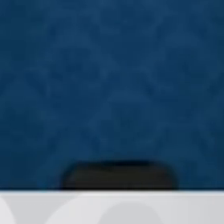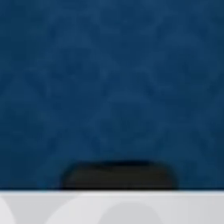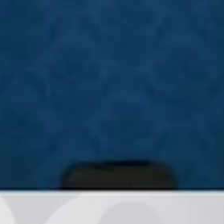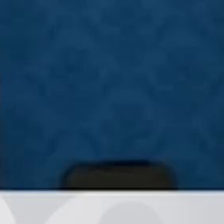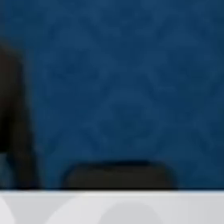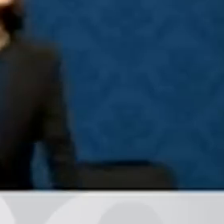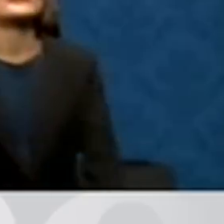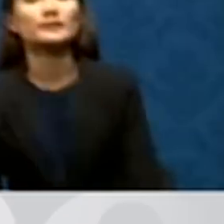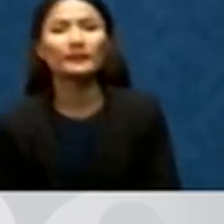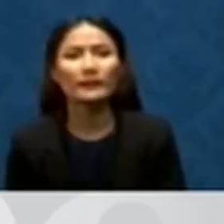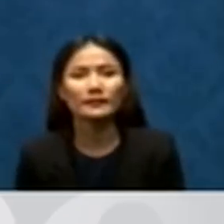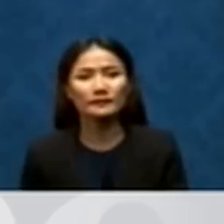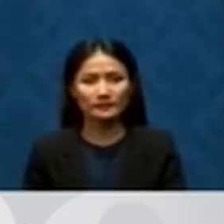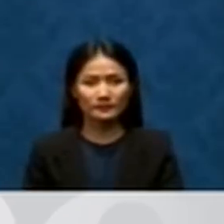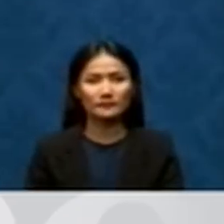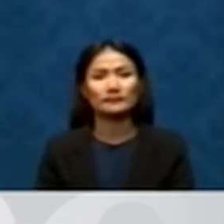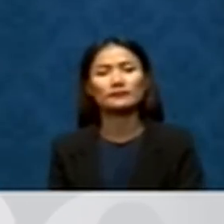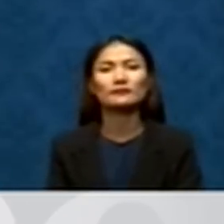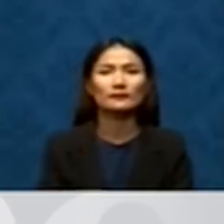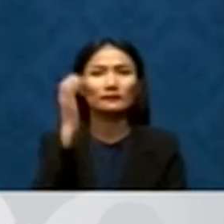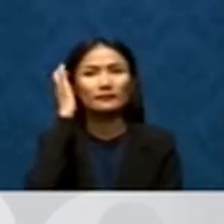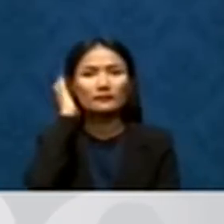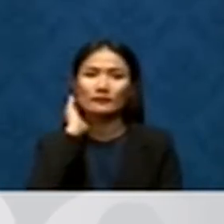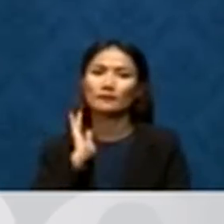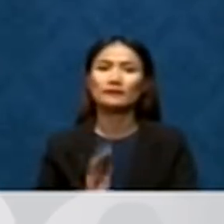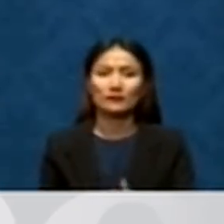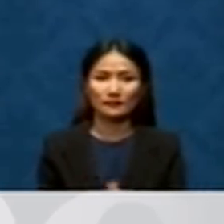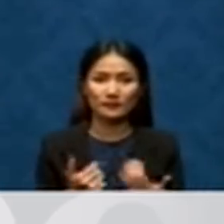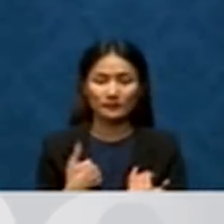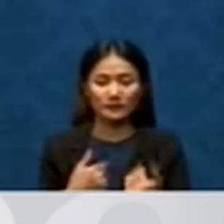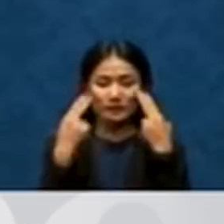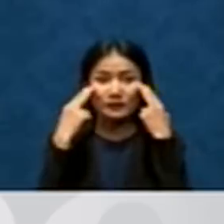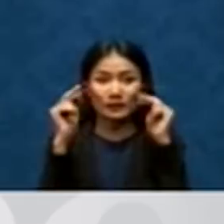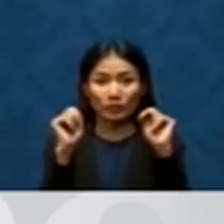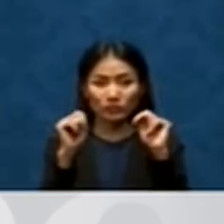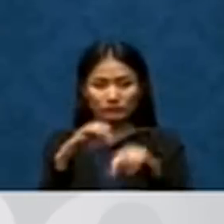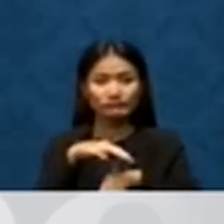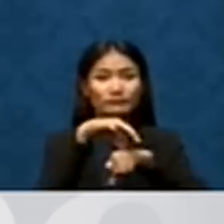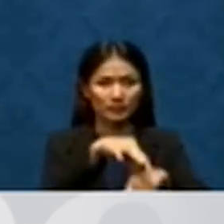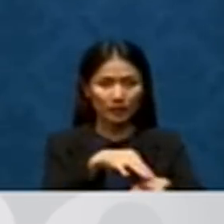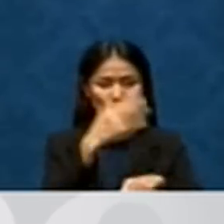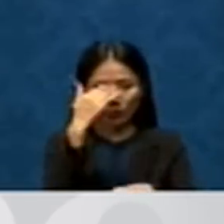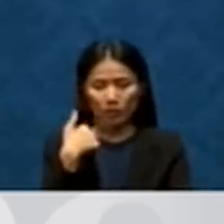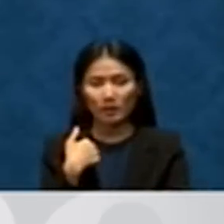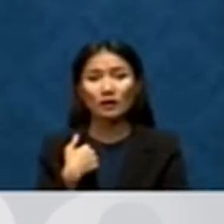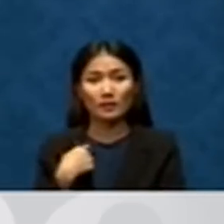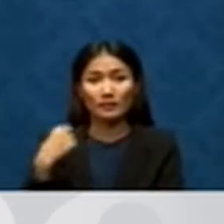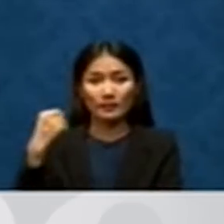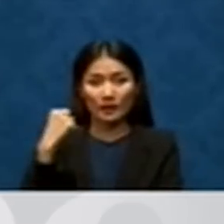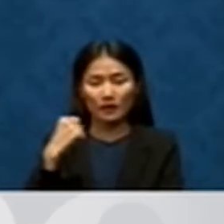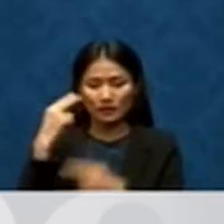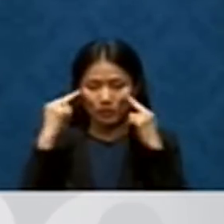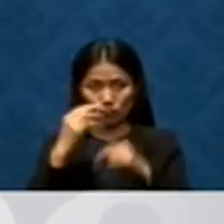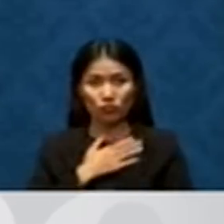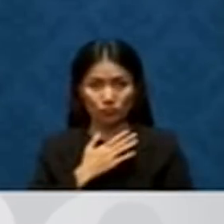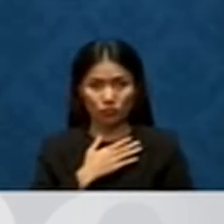การบริหารจัดการก็ให้เป็นไปตามระเบียบการเบิกจ่ายของสำนักนายกถ้าที่ปรึกษา 5-6 คนแม้ไม่มีเงินเดือนไปตรง